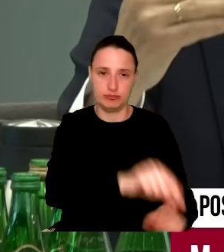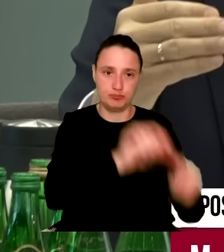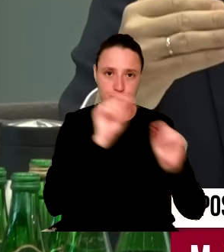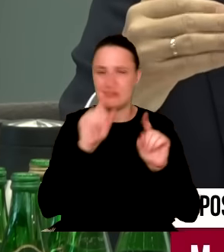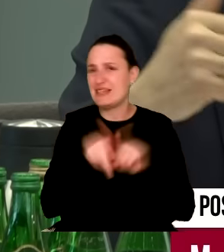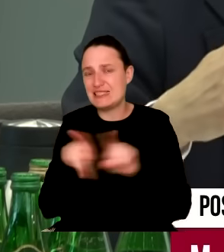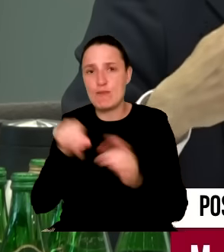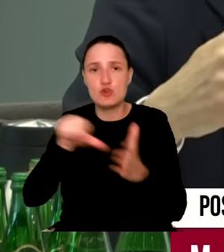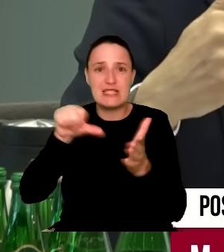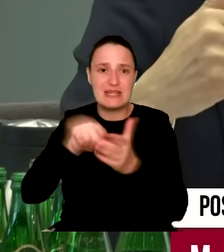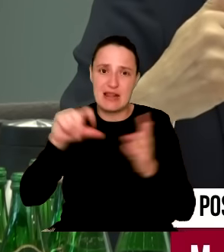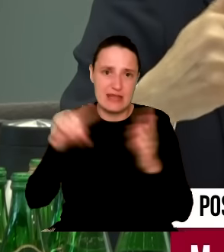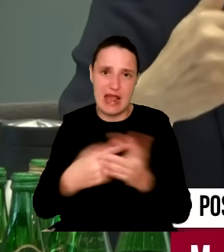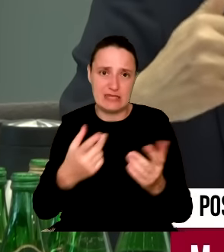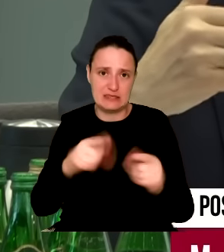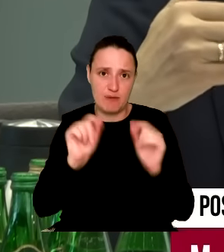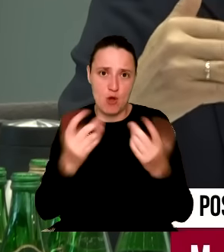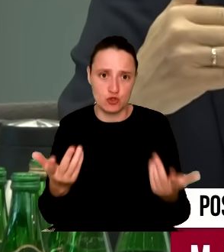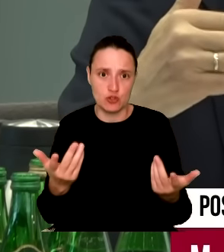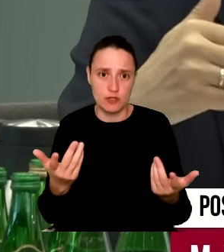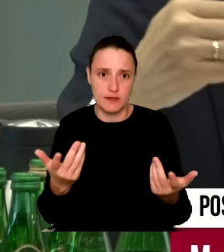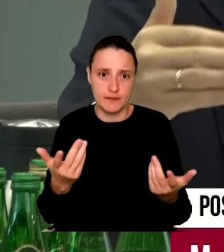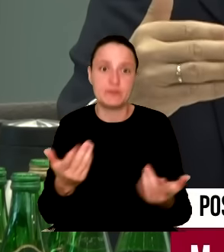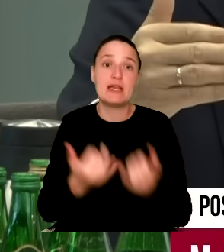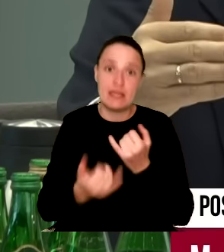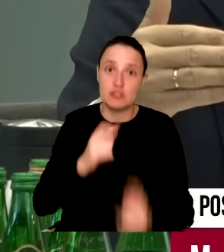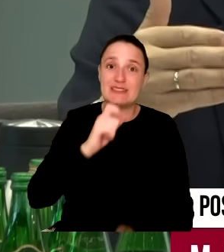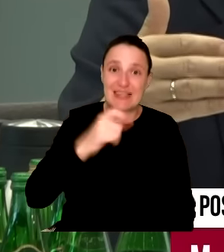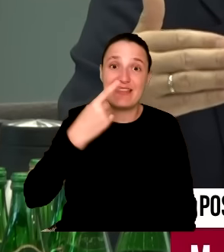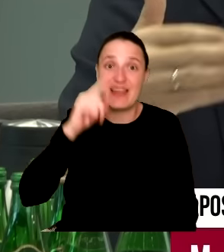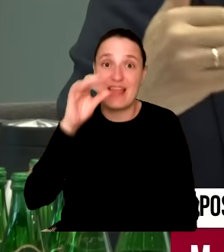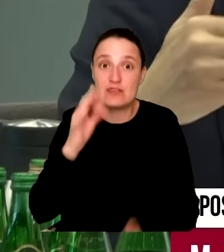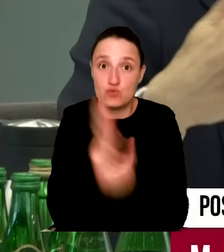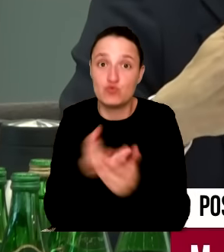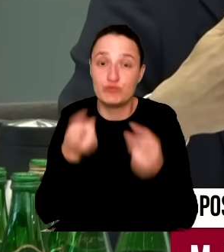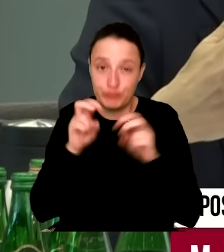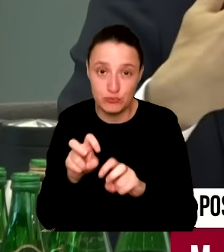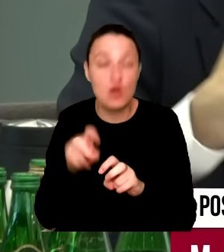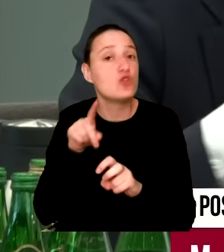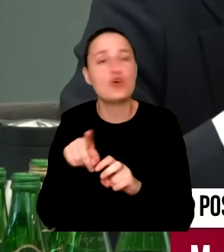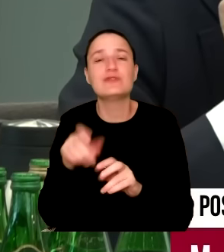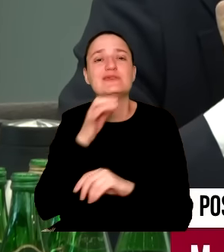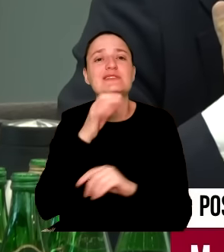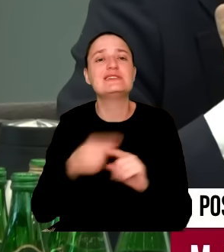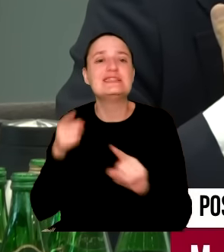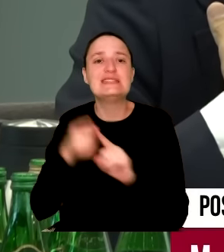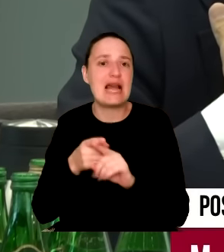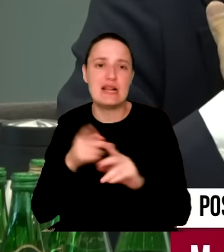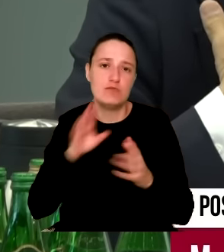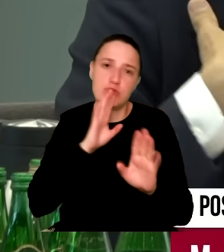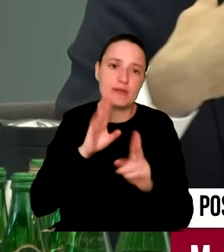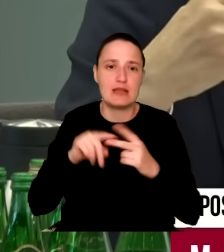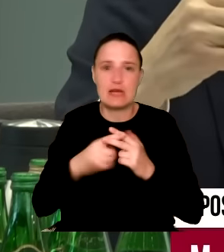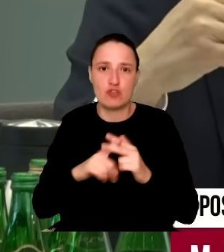rejestrze wyborców Jeżeli taki C rejest został skonstruowany to on służy tylko jako narzędzie Takie jest moje